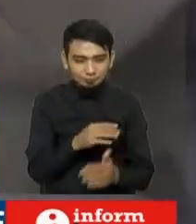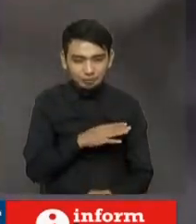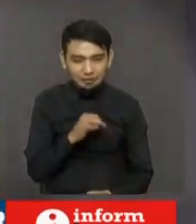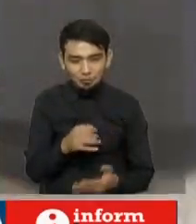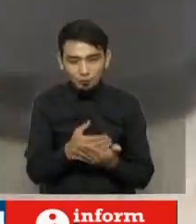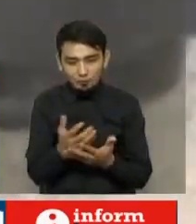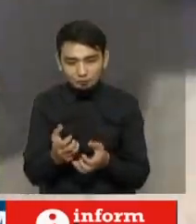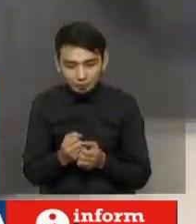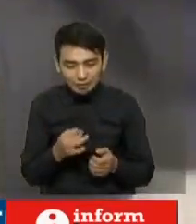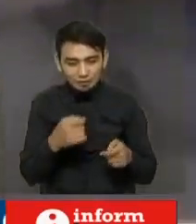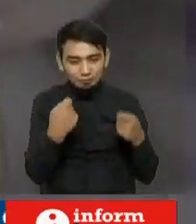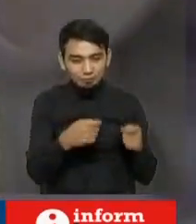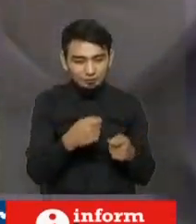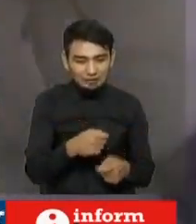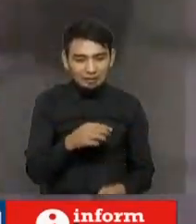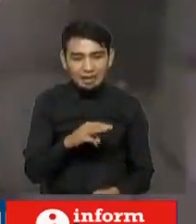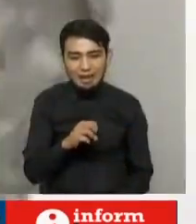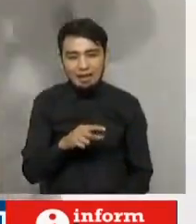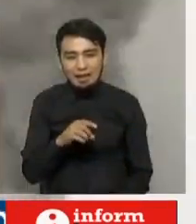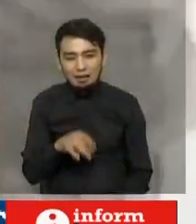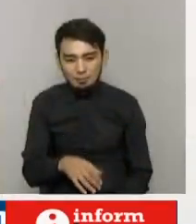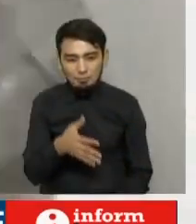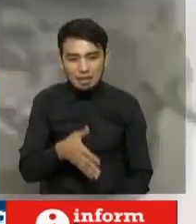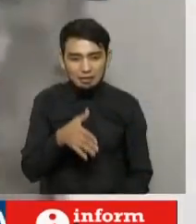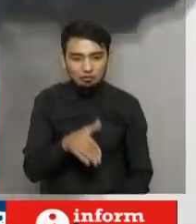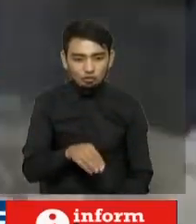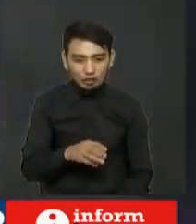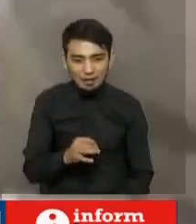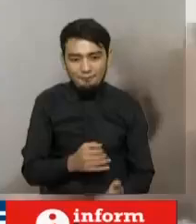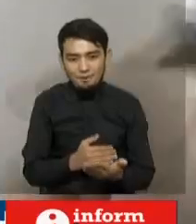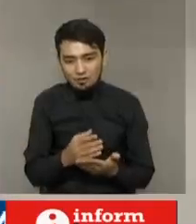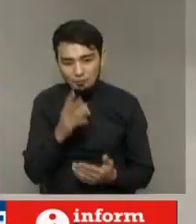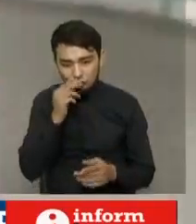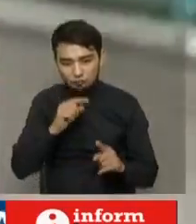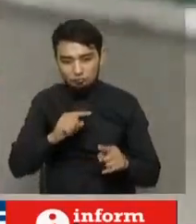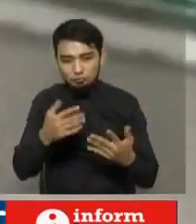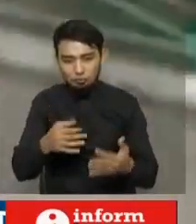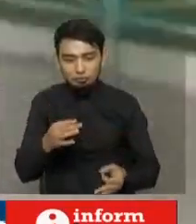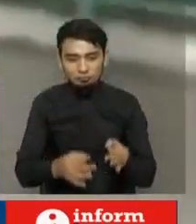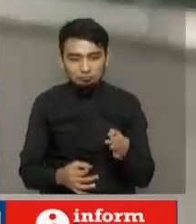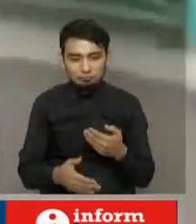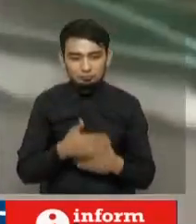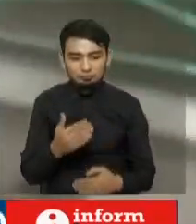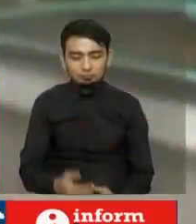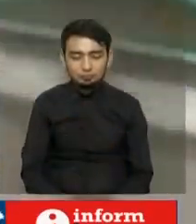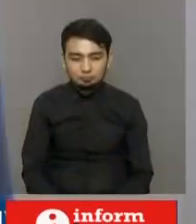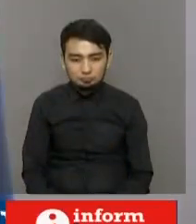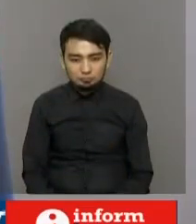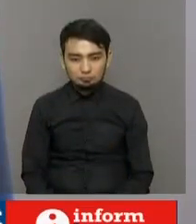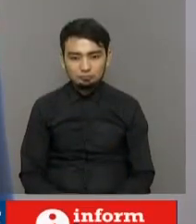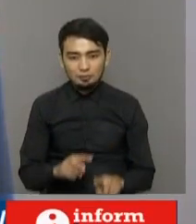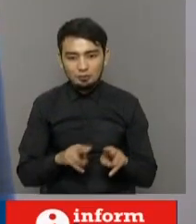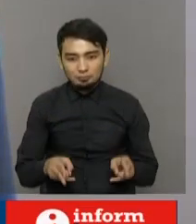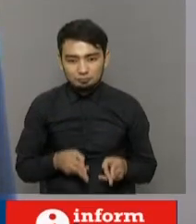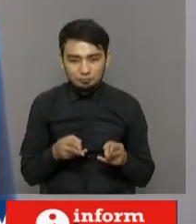продавал через Даркнет и Телеграм за 5000 тенге и выше. Мужчину задержали и осудили. Установлено, что таким образом преступник